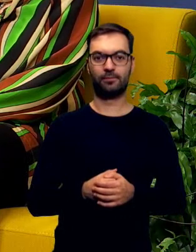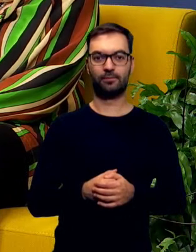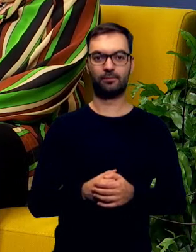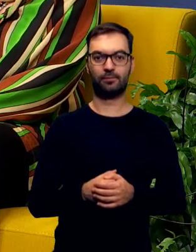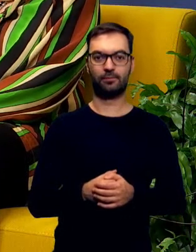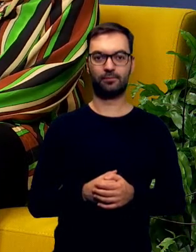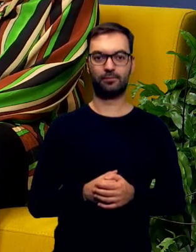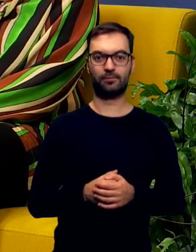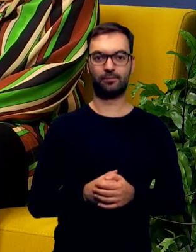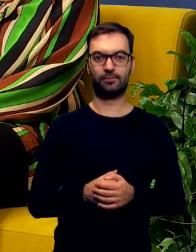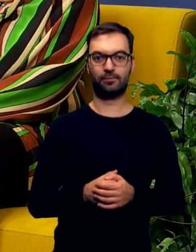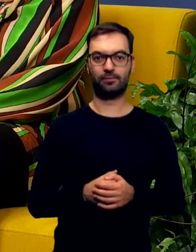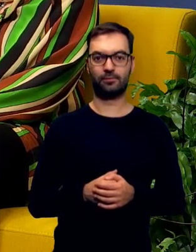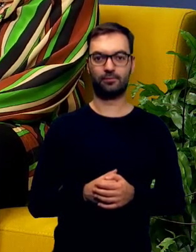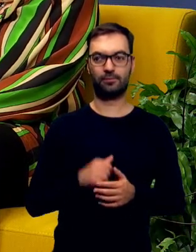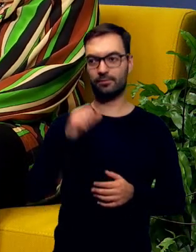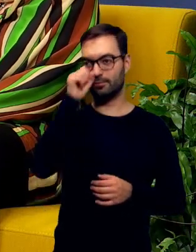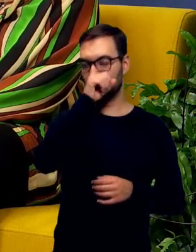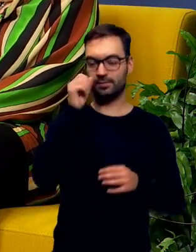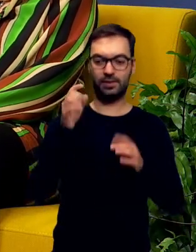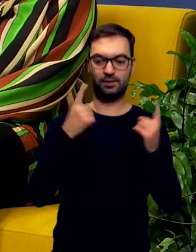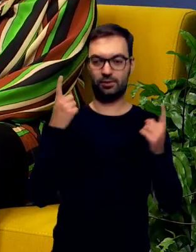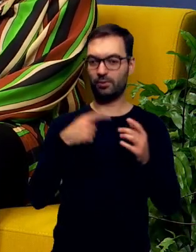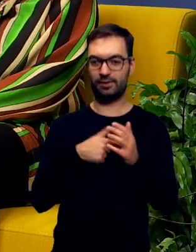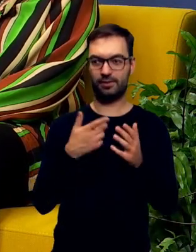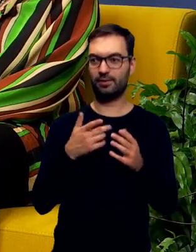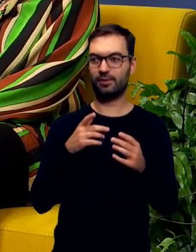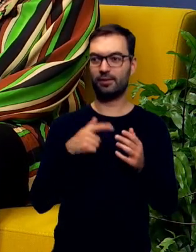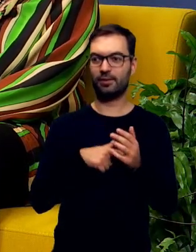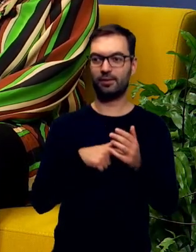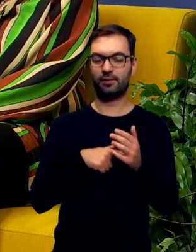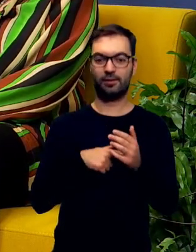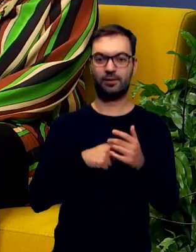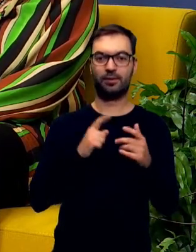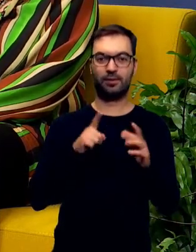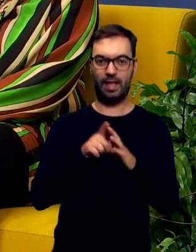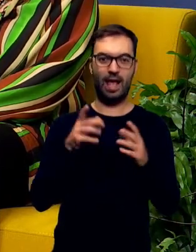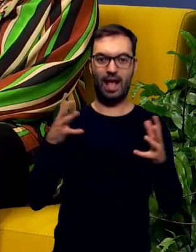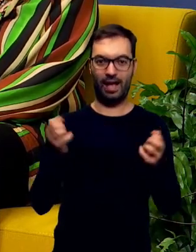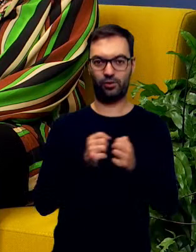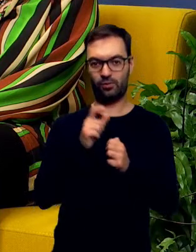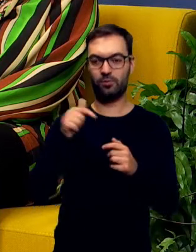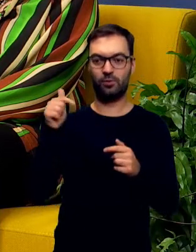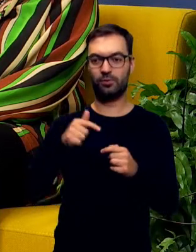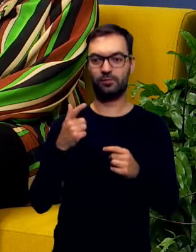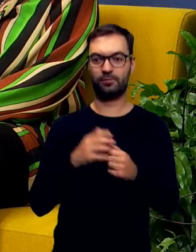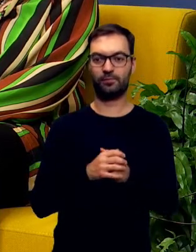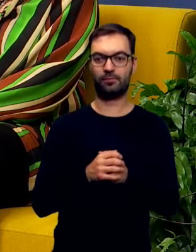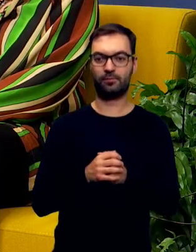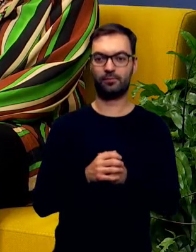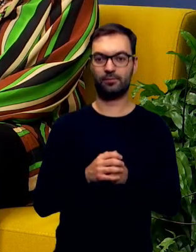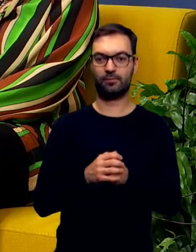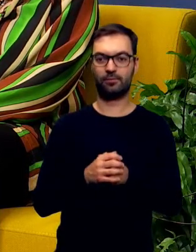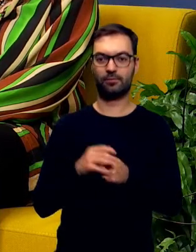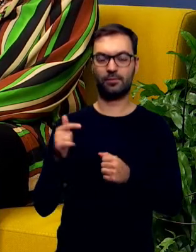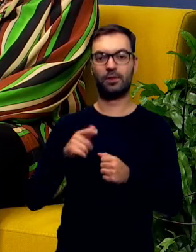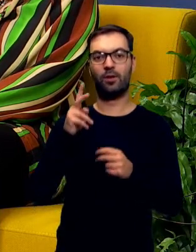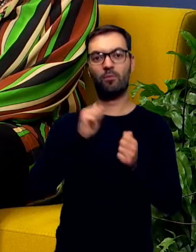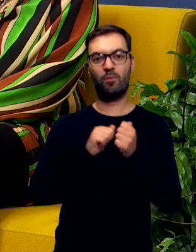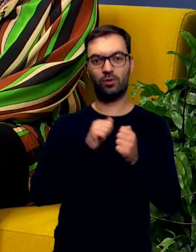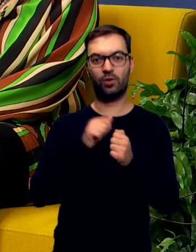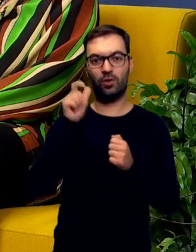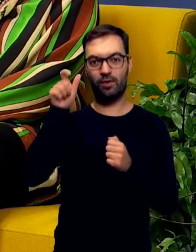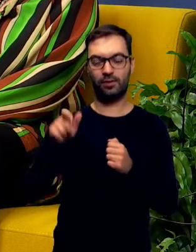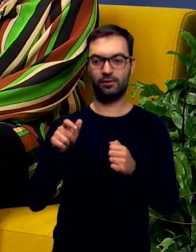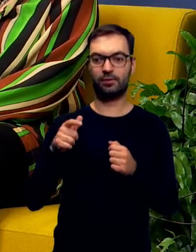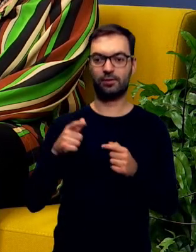do czynienia, banalna historia z perspektywy, powiedziałbym, działań ratowniczych. Trzeba było kogoś